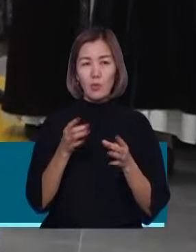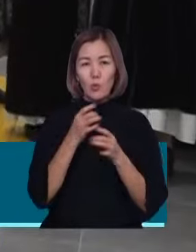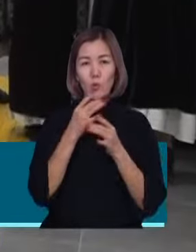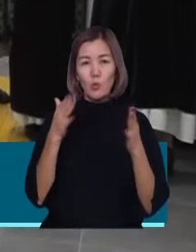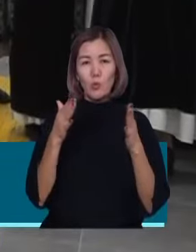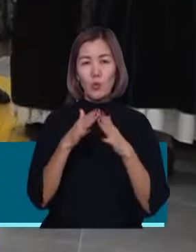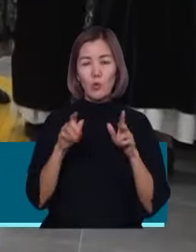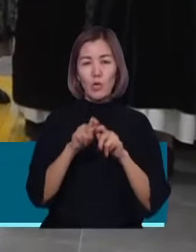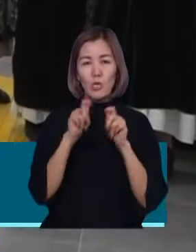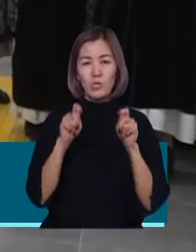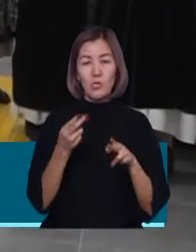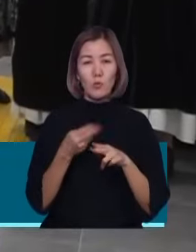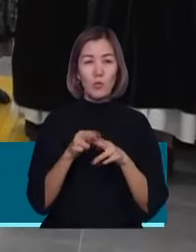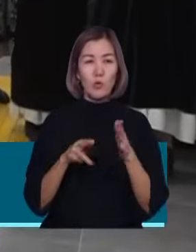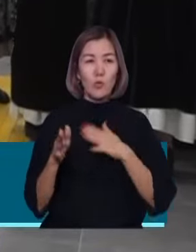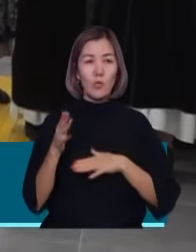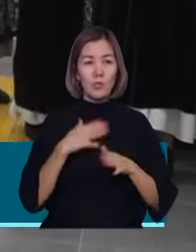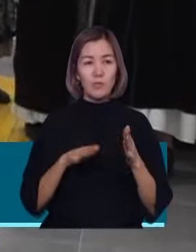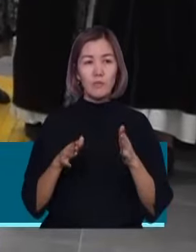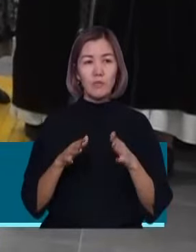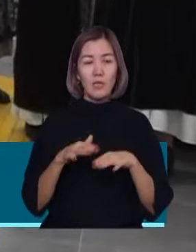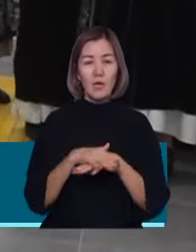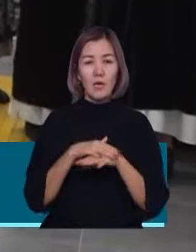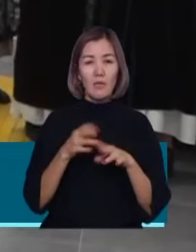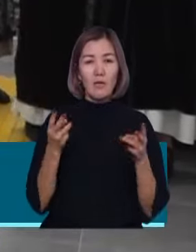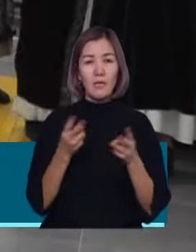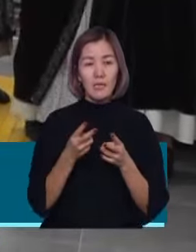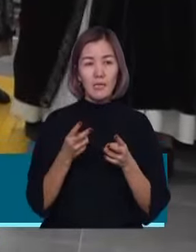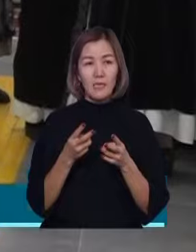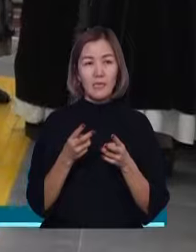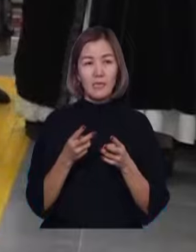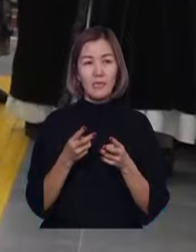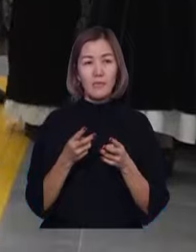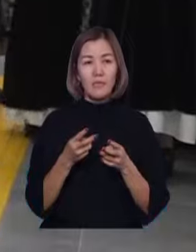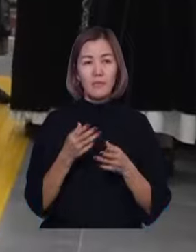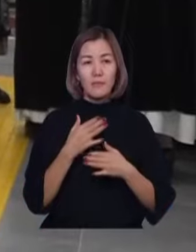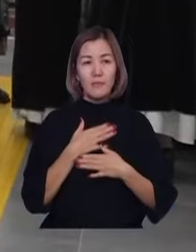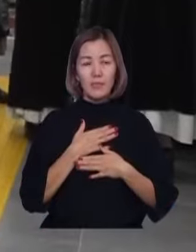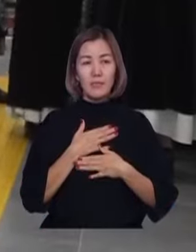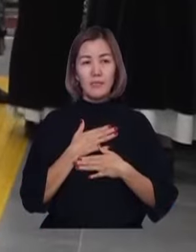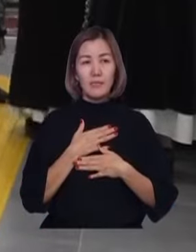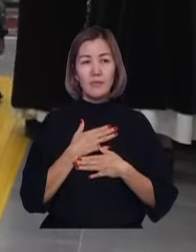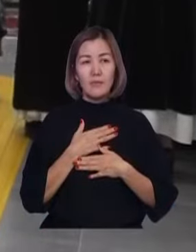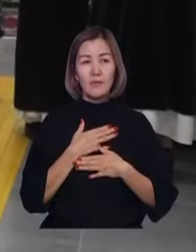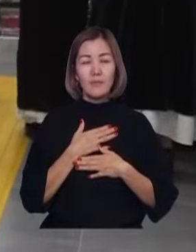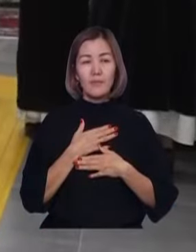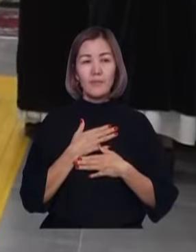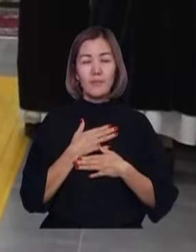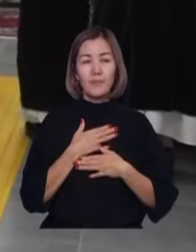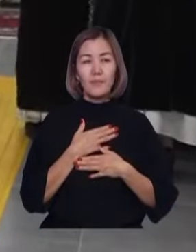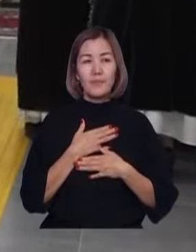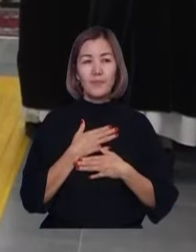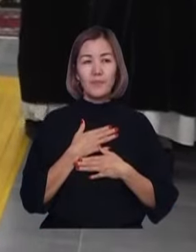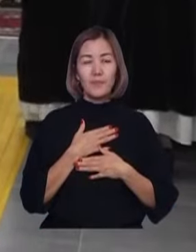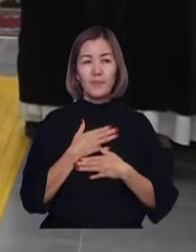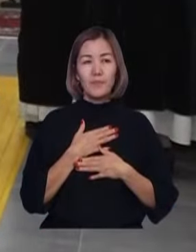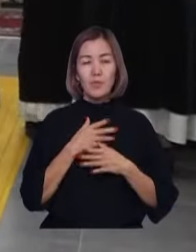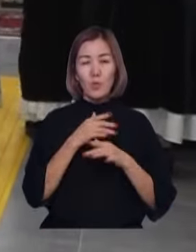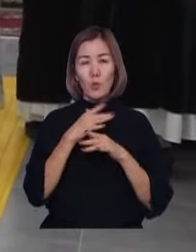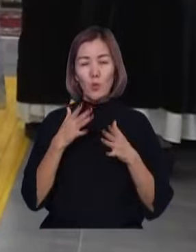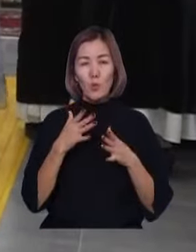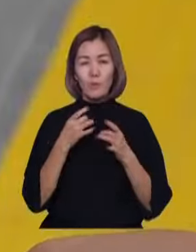үйү ашылгандан кийин өтө кубанычтымыз. Халыкка бул өтө керек. Үйткөнү биз өздөрүңүз билесиздер көп жанегиндей нелер